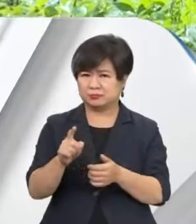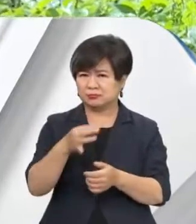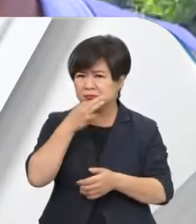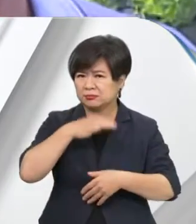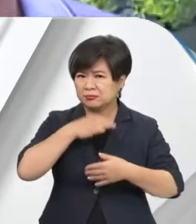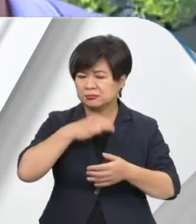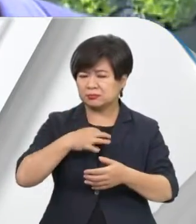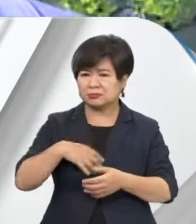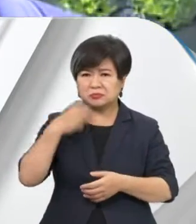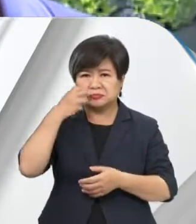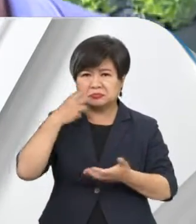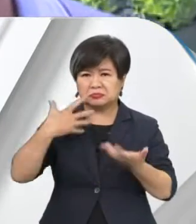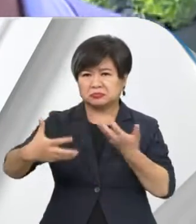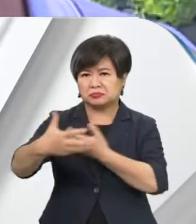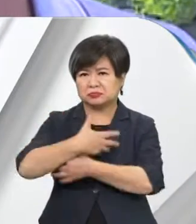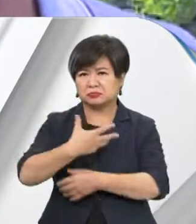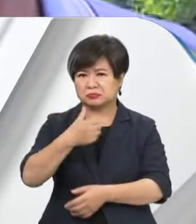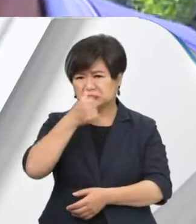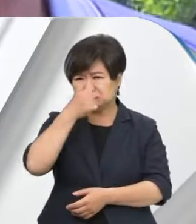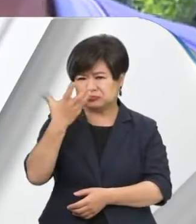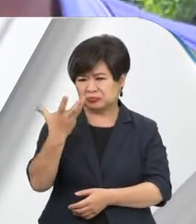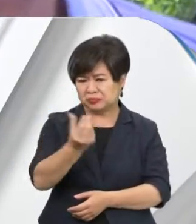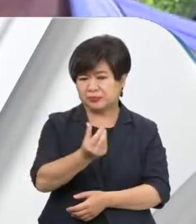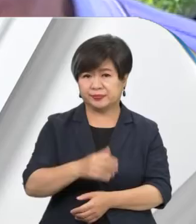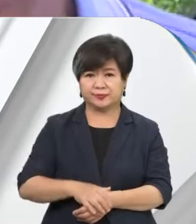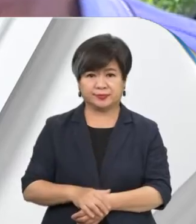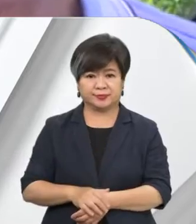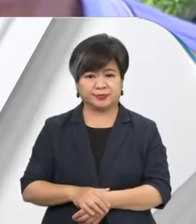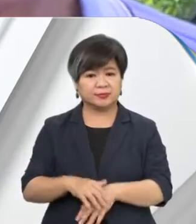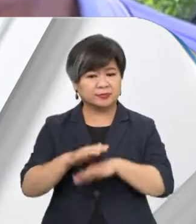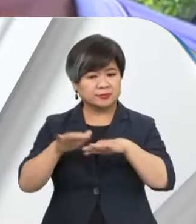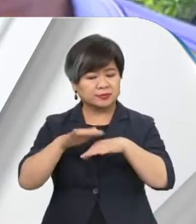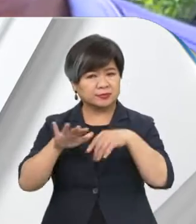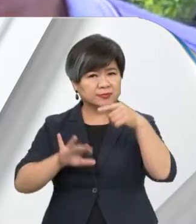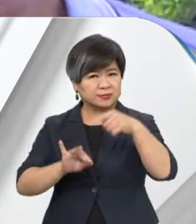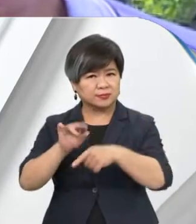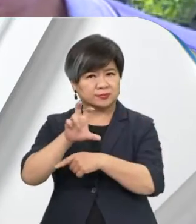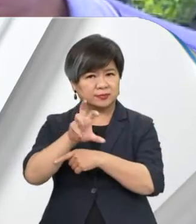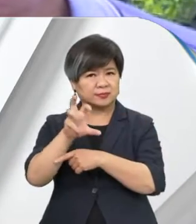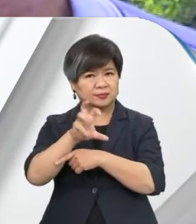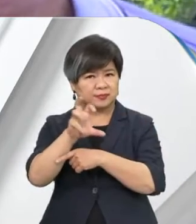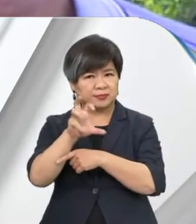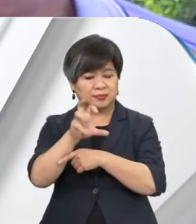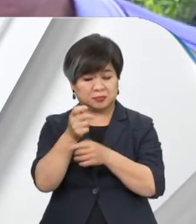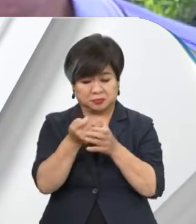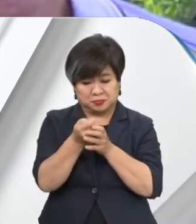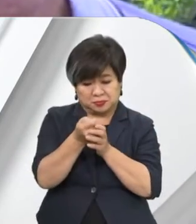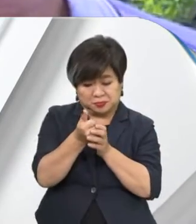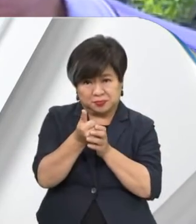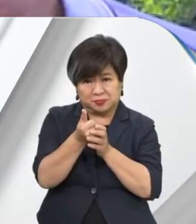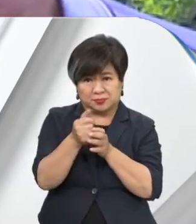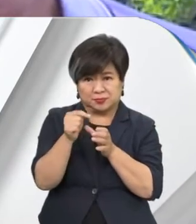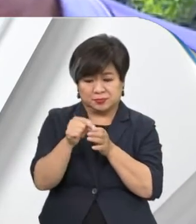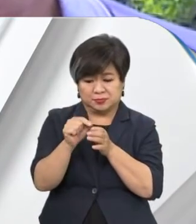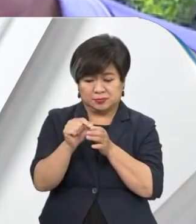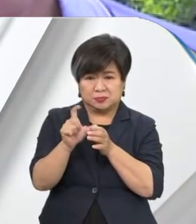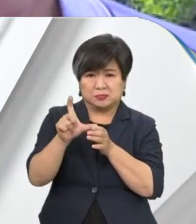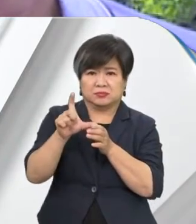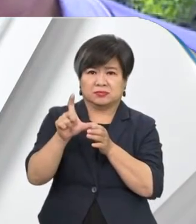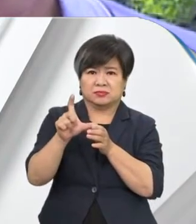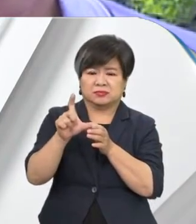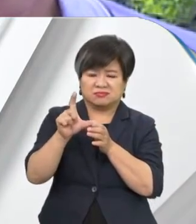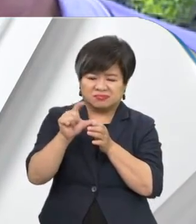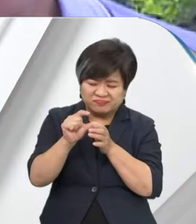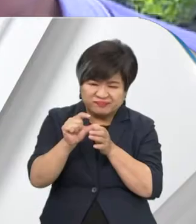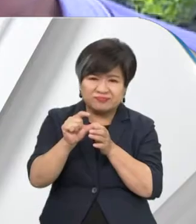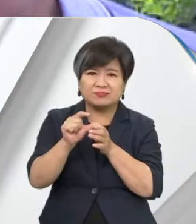成。 所以我们今年的丰泽一般来讲，70-80%就是来的芽点，非常的短枝。那芽点